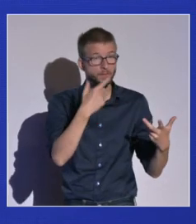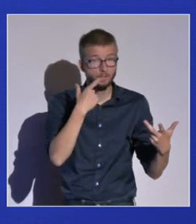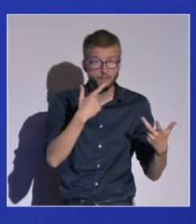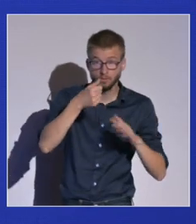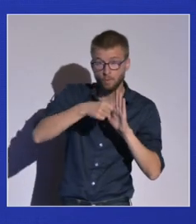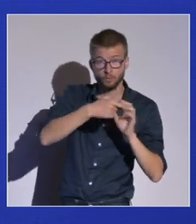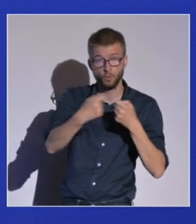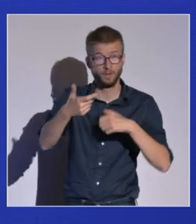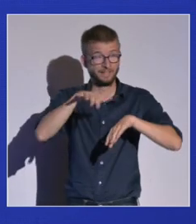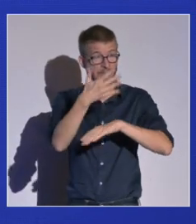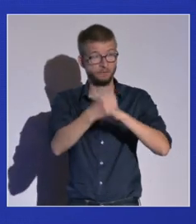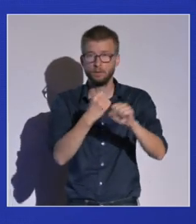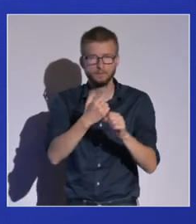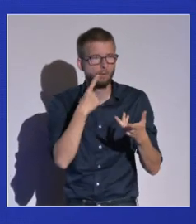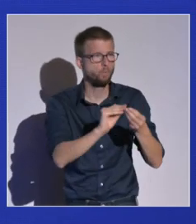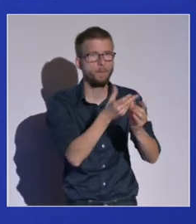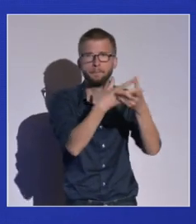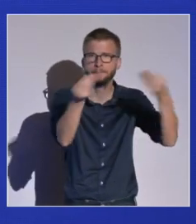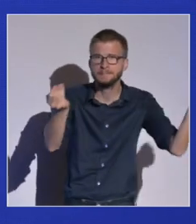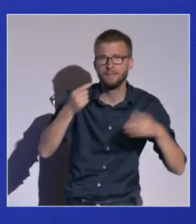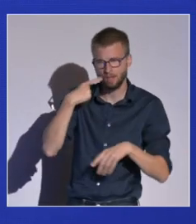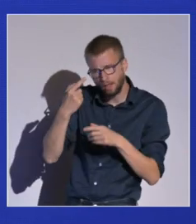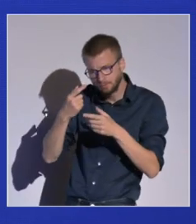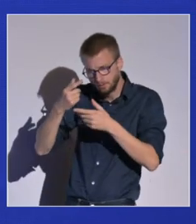d'économiser, écoutez bien, on a calculé ça dans le rapport du plan,